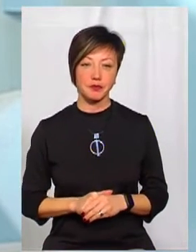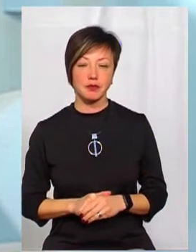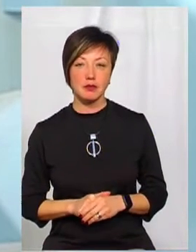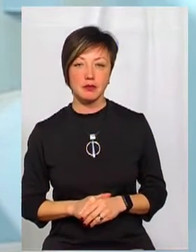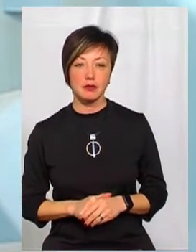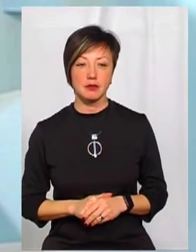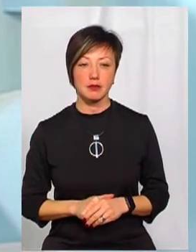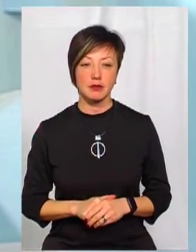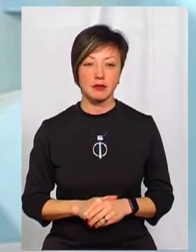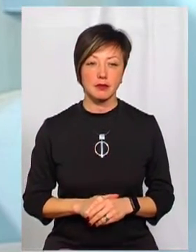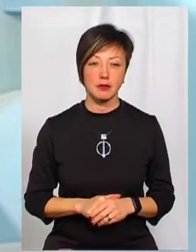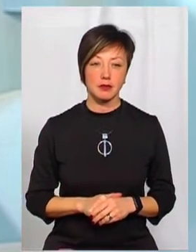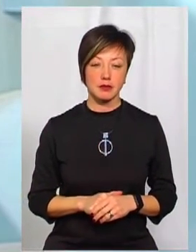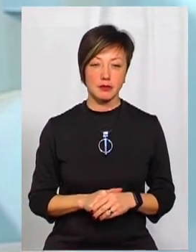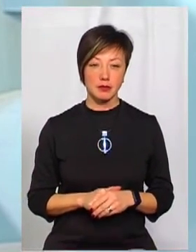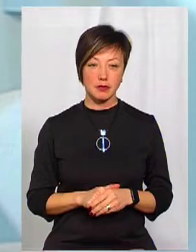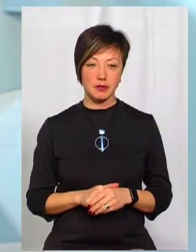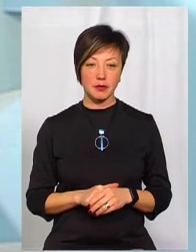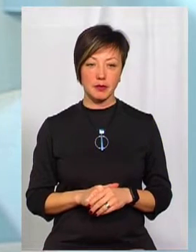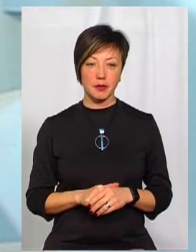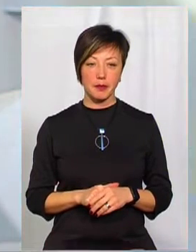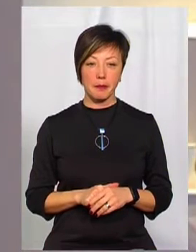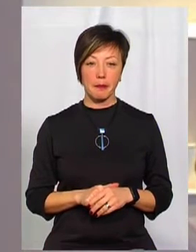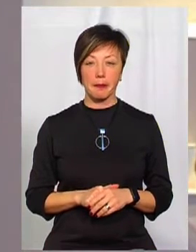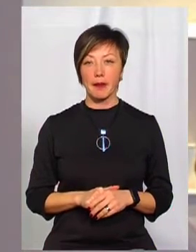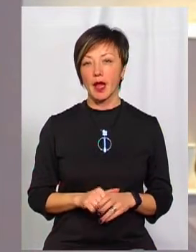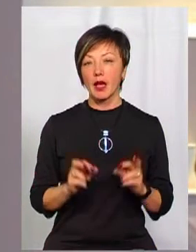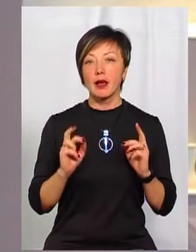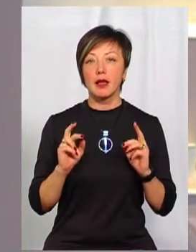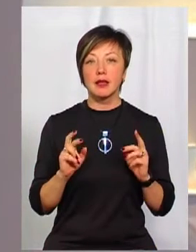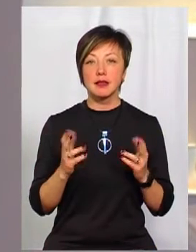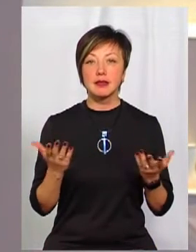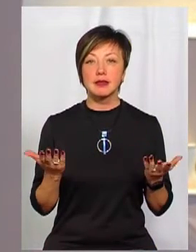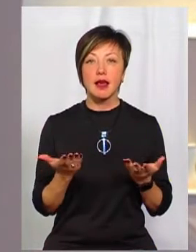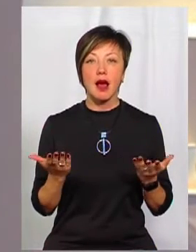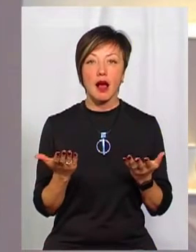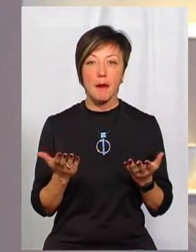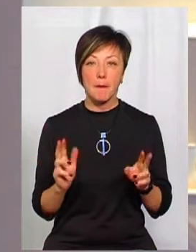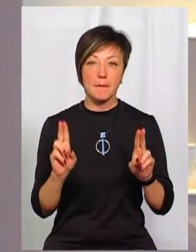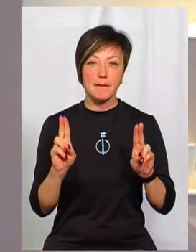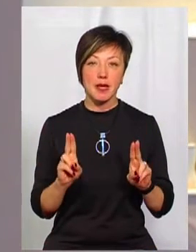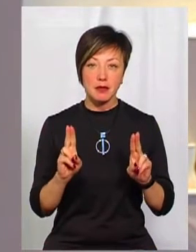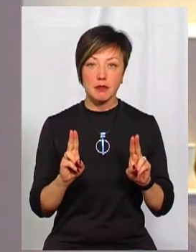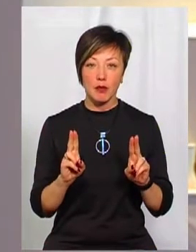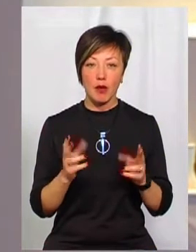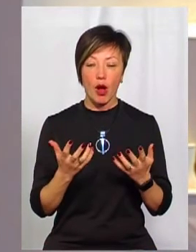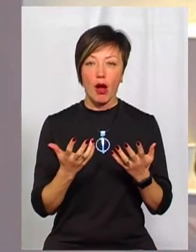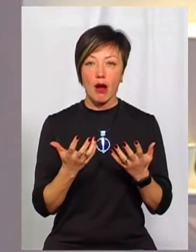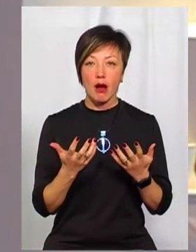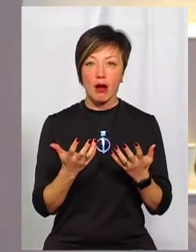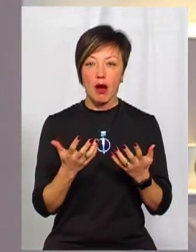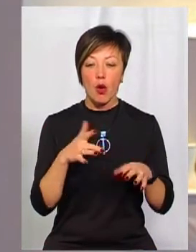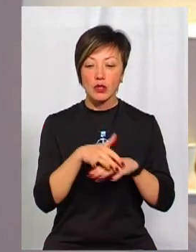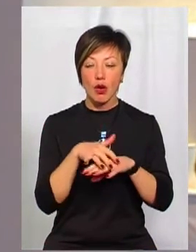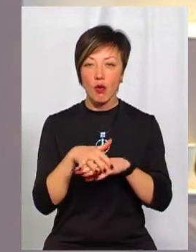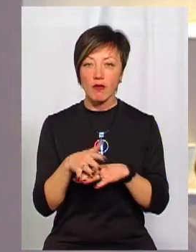підприємства, яке займається транспортуванням. А як, за яким принципом розраховували, для якої області,